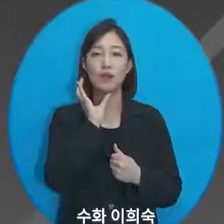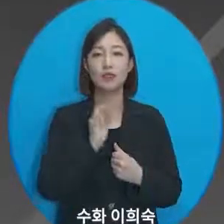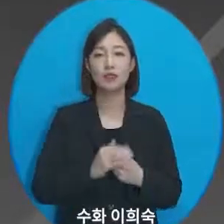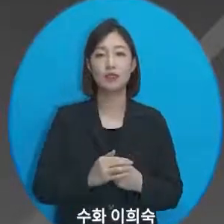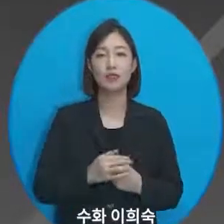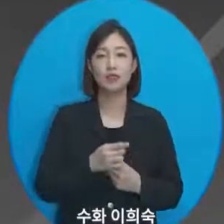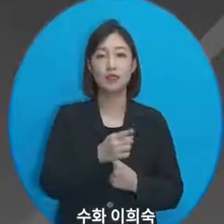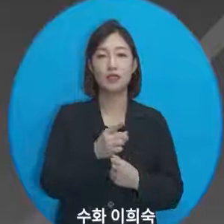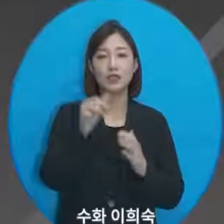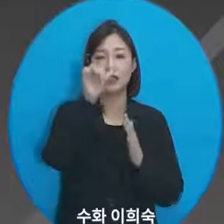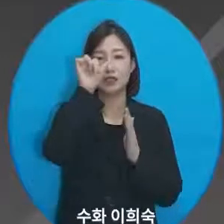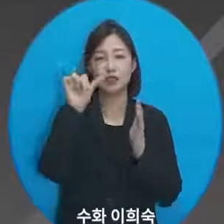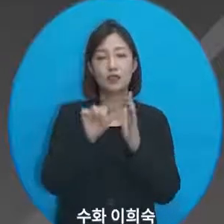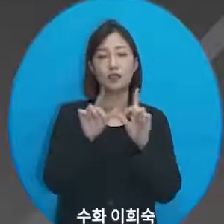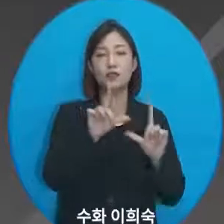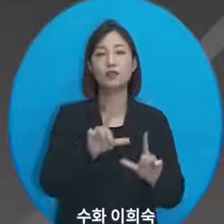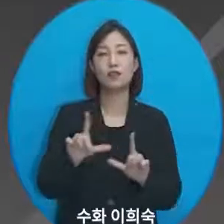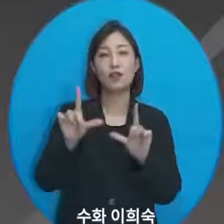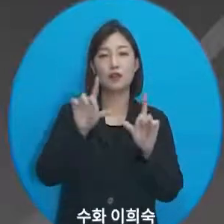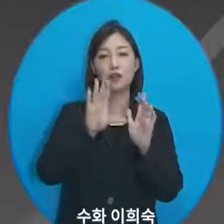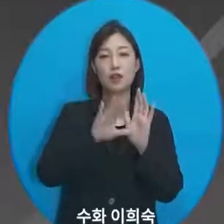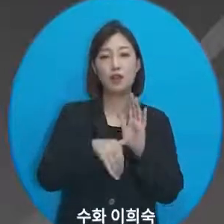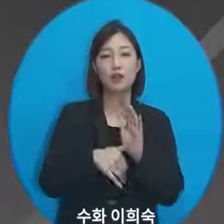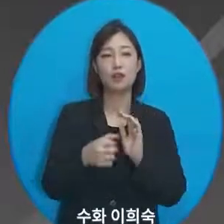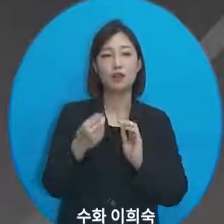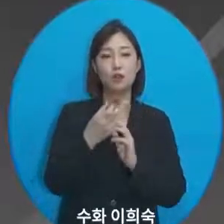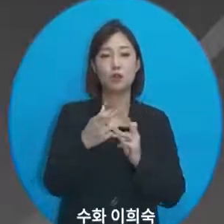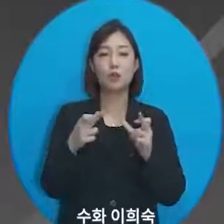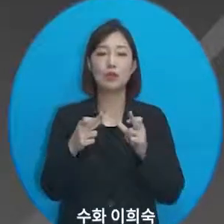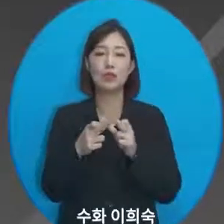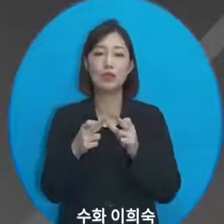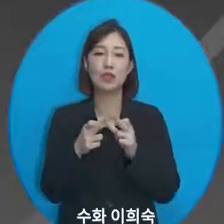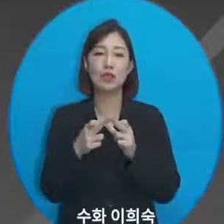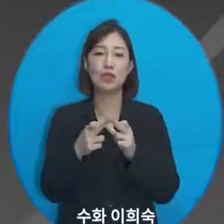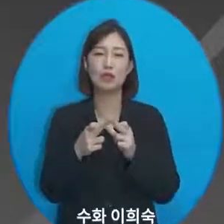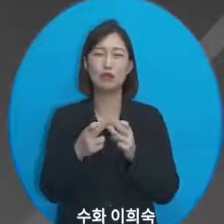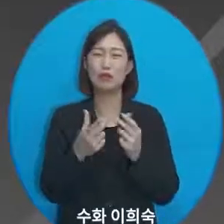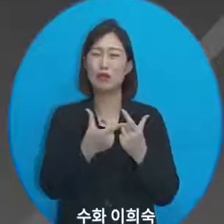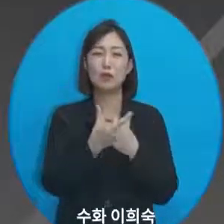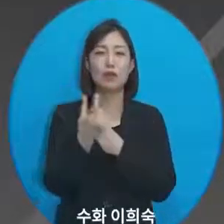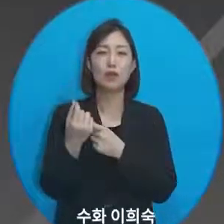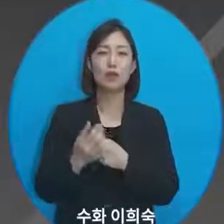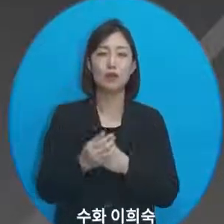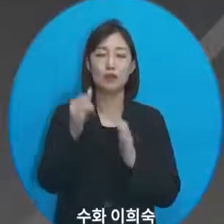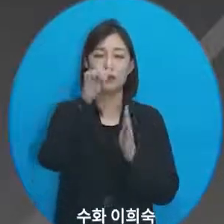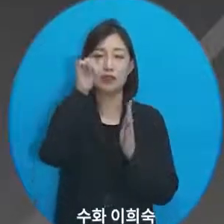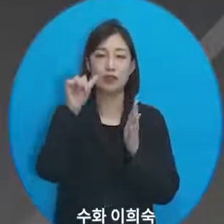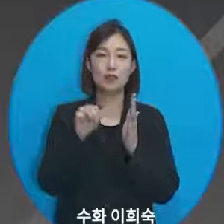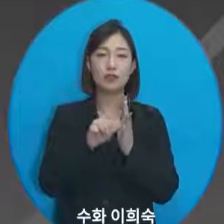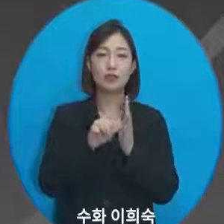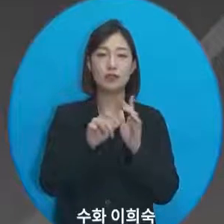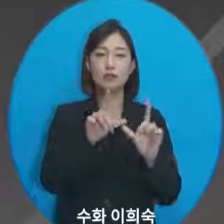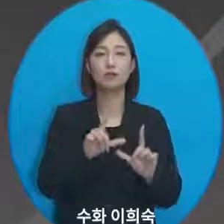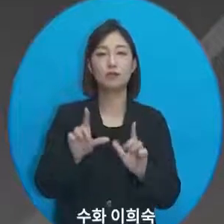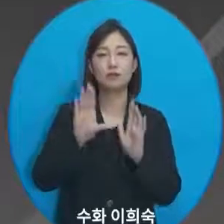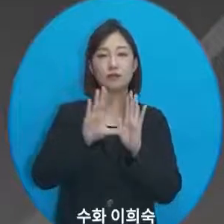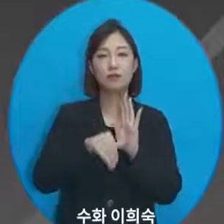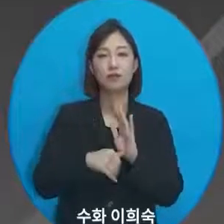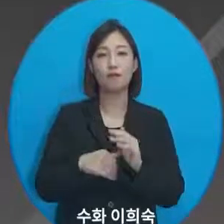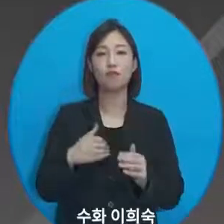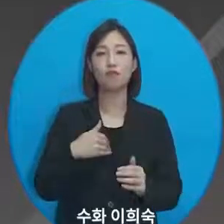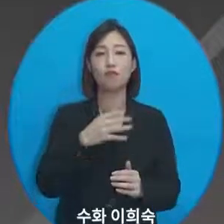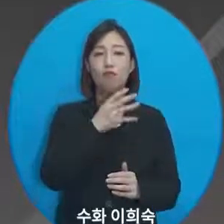수 없는 모두가 직면하는 팩트입니다. 그랬을 때 우리는 어떻게 늙어가야 될 것인가 라고 했을